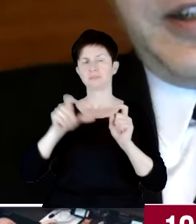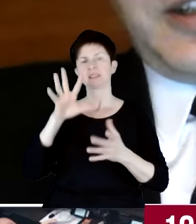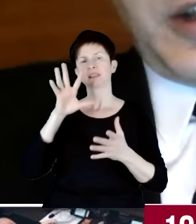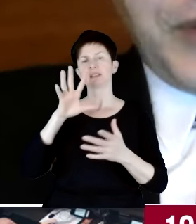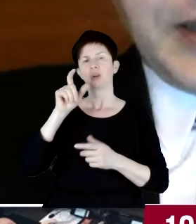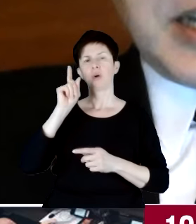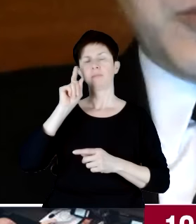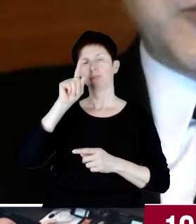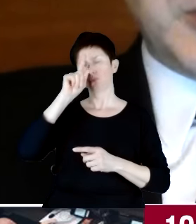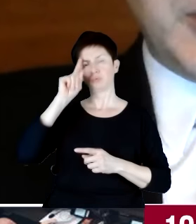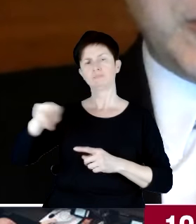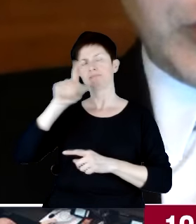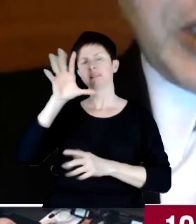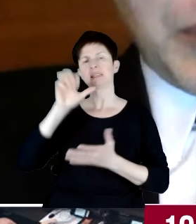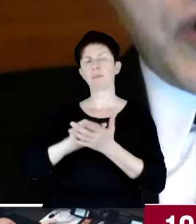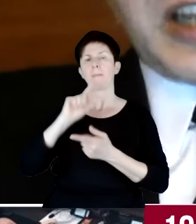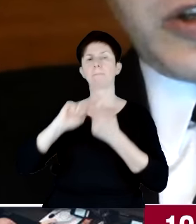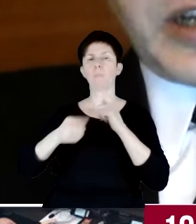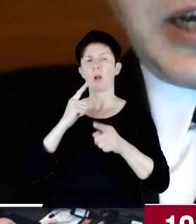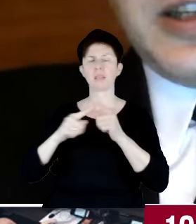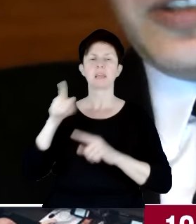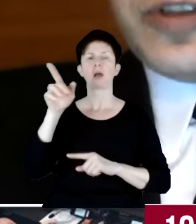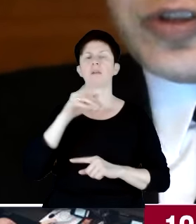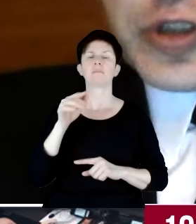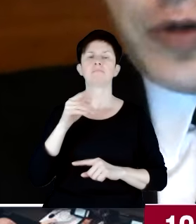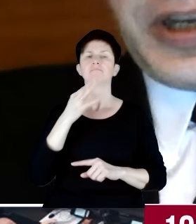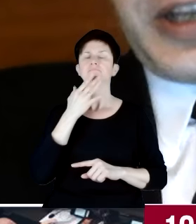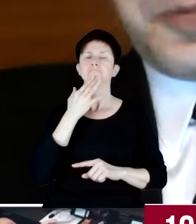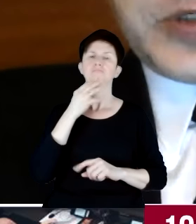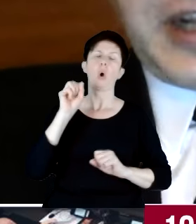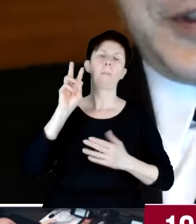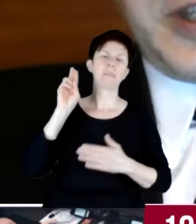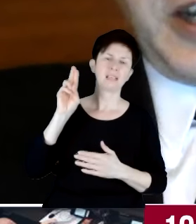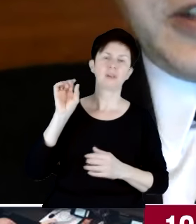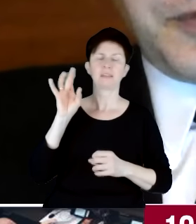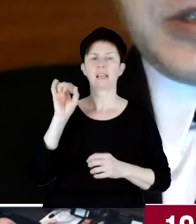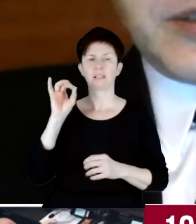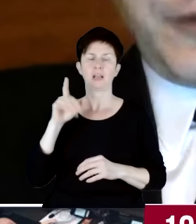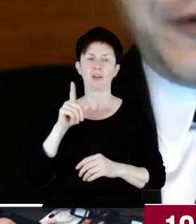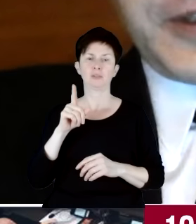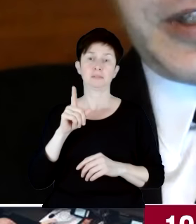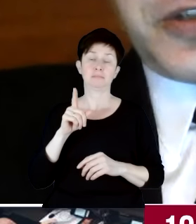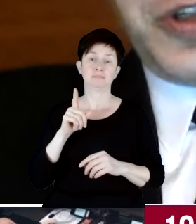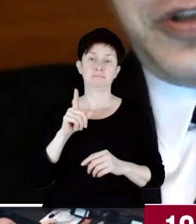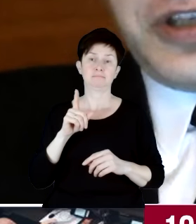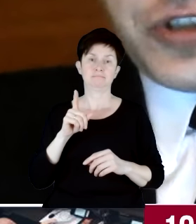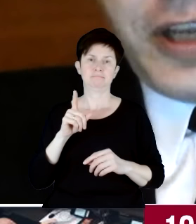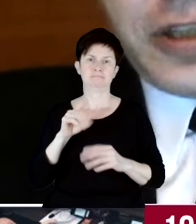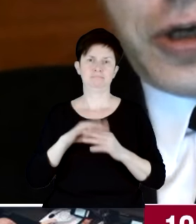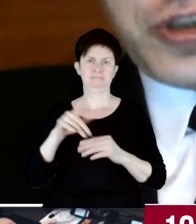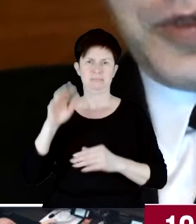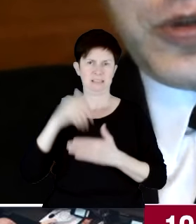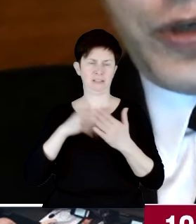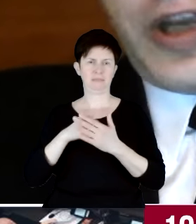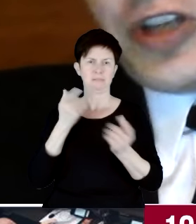ach, obiecał, to taka była retoryka, no to są jakieś podstawy takie antypaństwowe, tak? Czyli